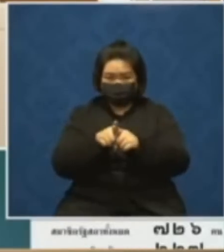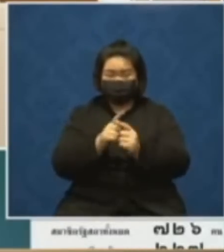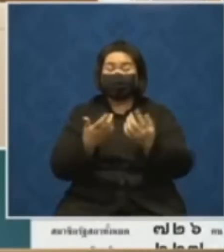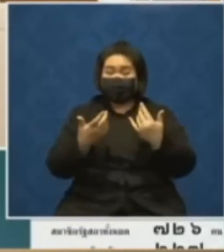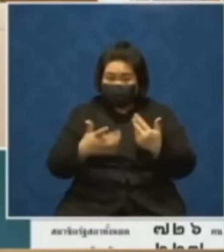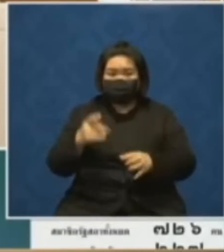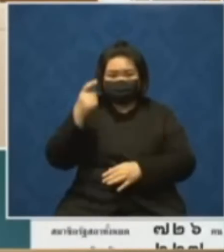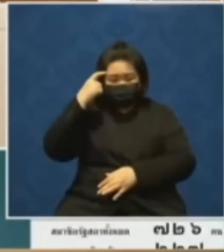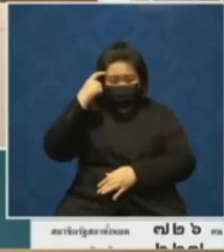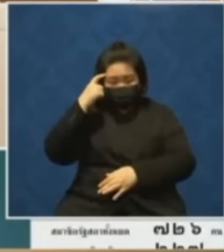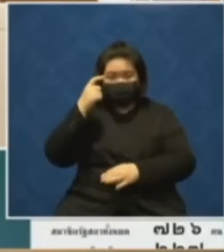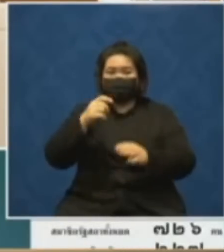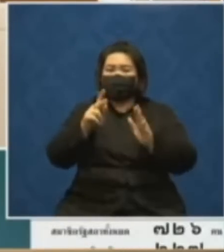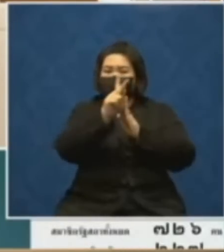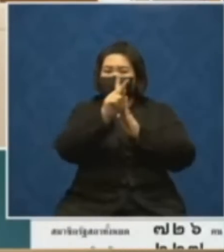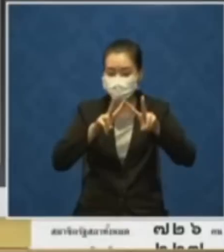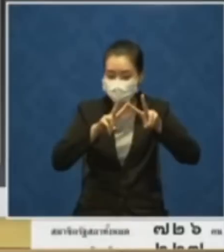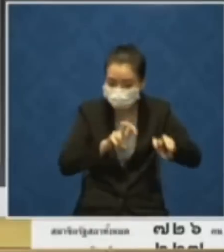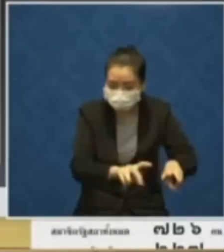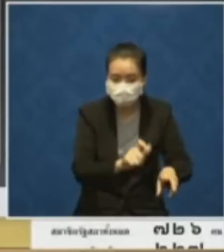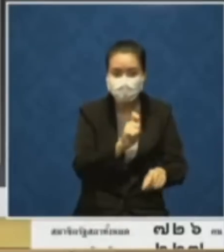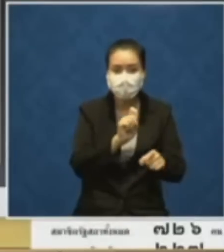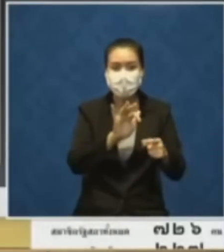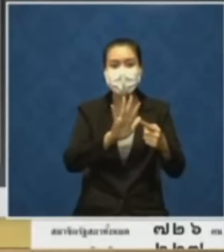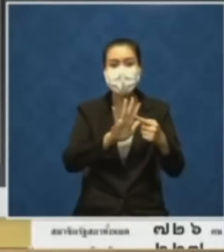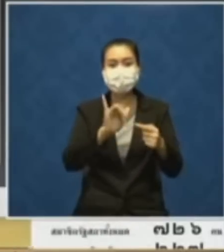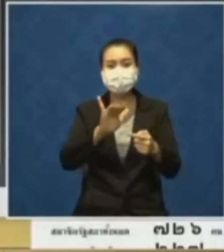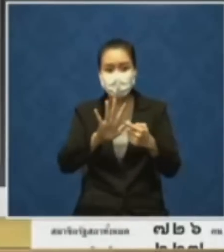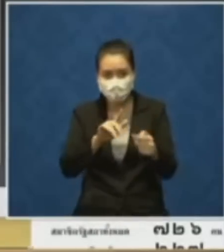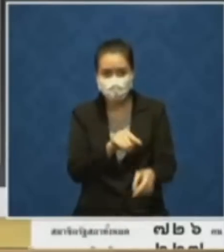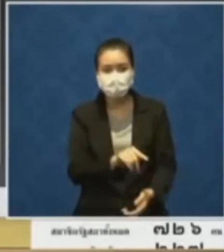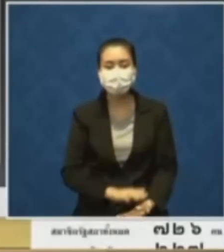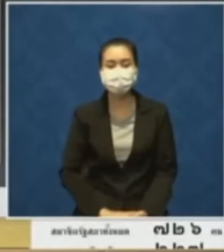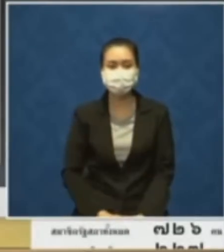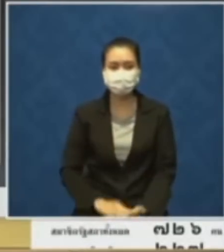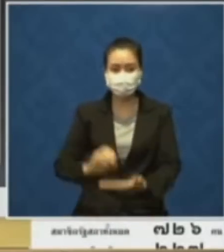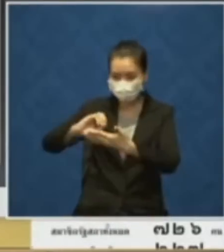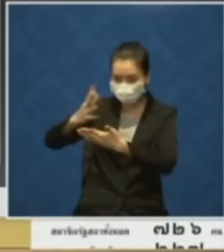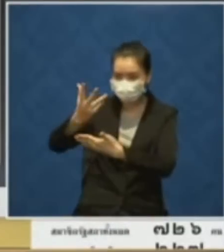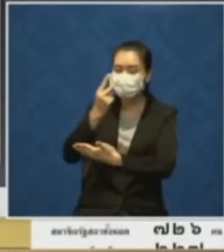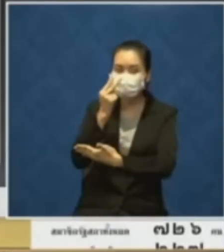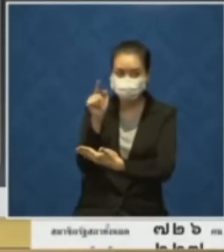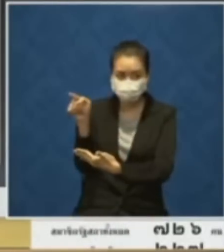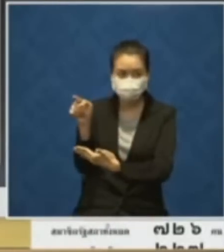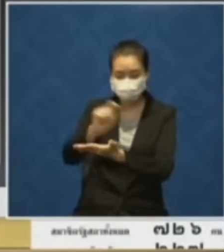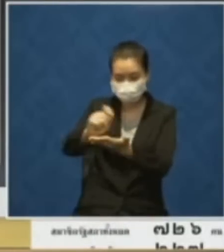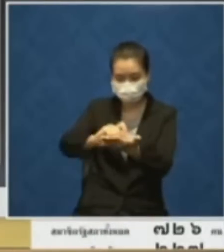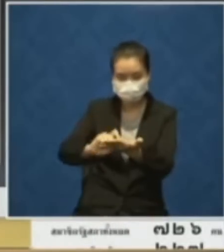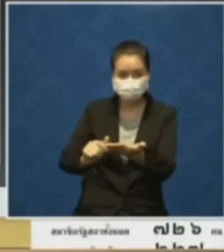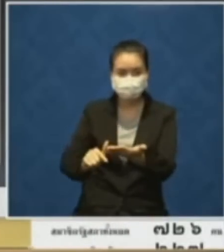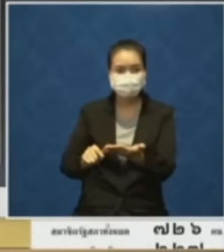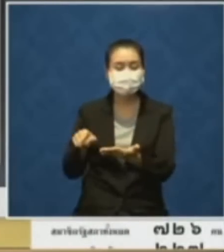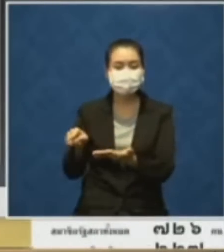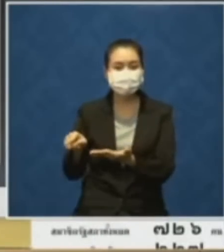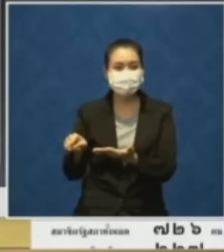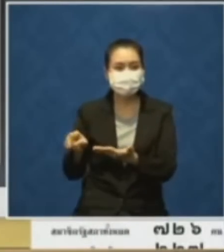ี่ เมื่จะผ่านเหรอเขาไม่ผ่านอยู่แล้ว แตไม่ครจะเป็เสีงขางมากคือถาตำรจเสงขางมากนอีกเลือกแต่ถ้า